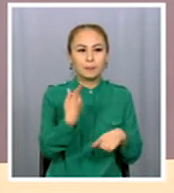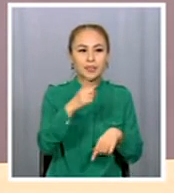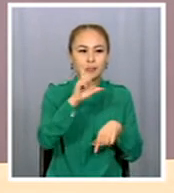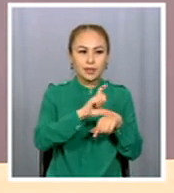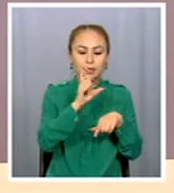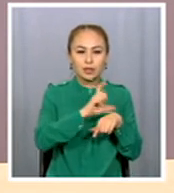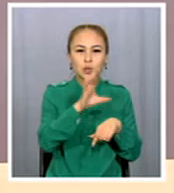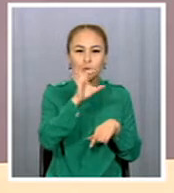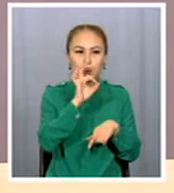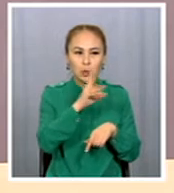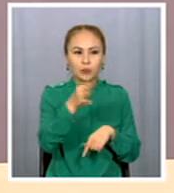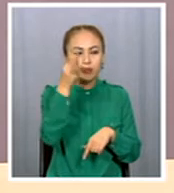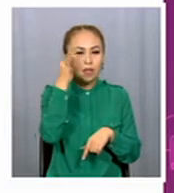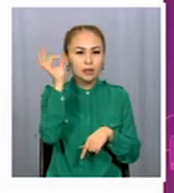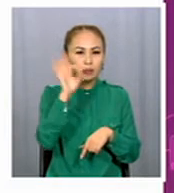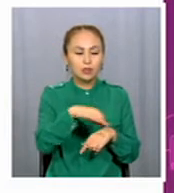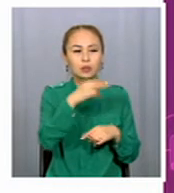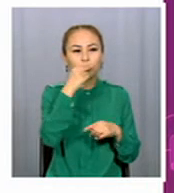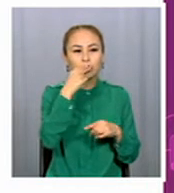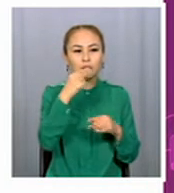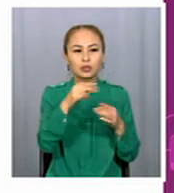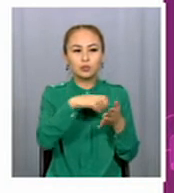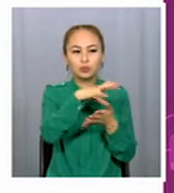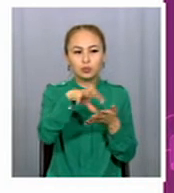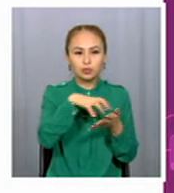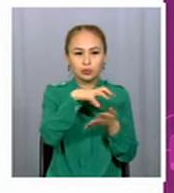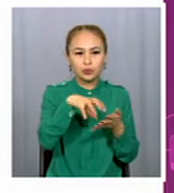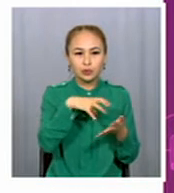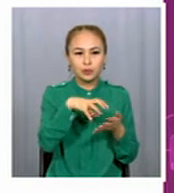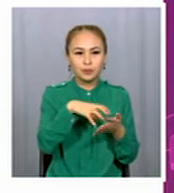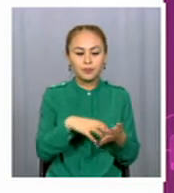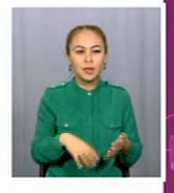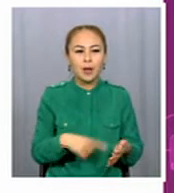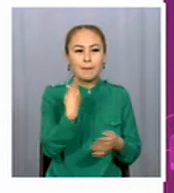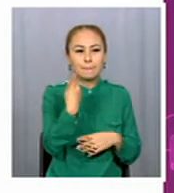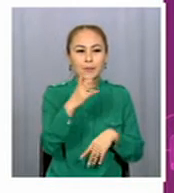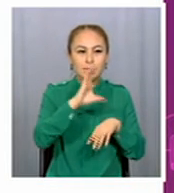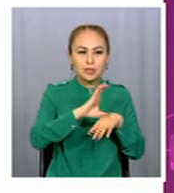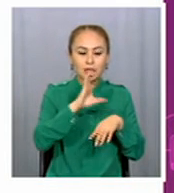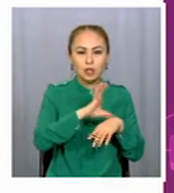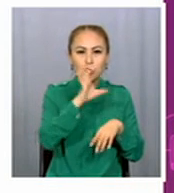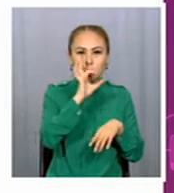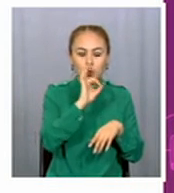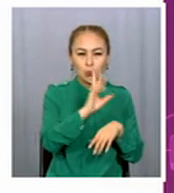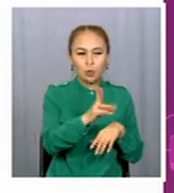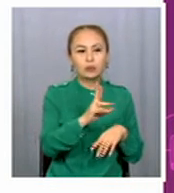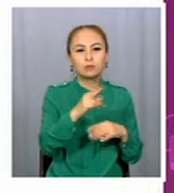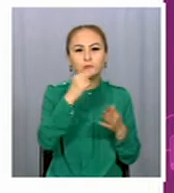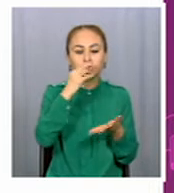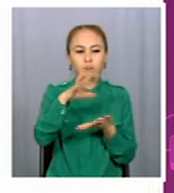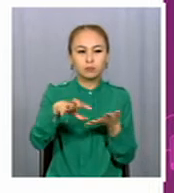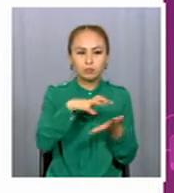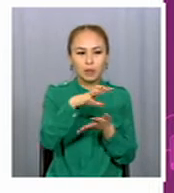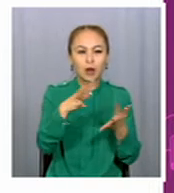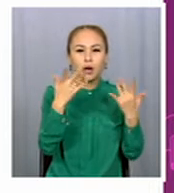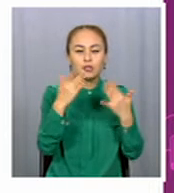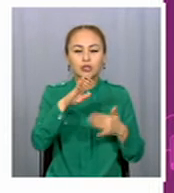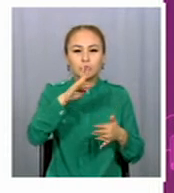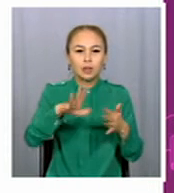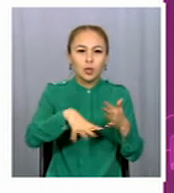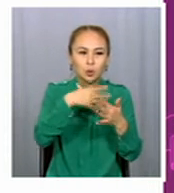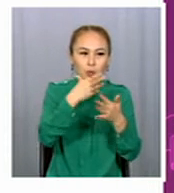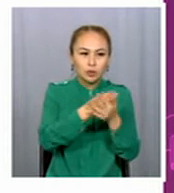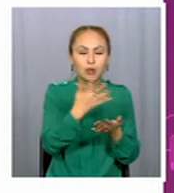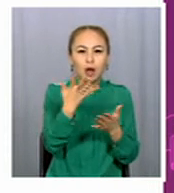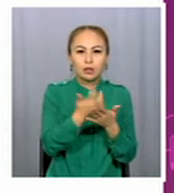мен тәтті тоқаш берілген. Ендеше, бір стақан шырын мен тәтті тоқашқа қанша теңге төлейтінін